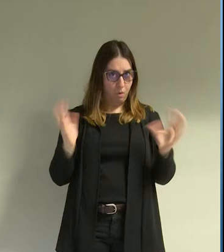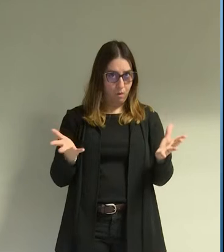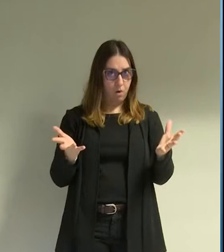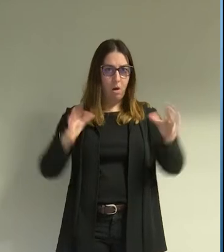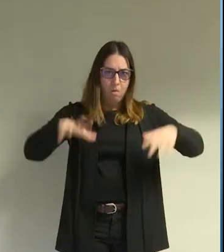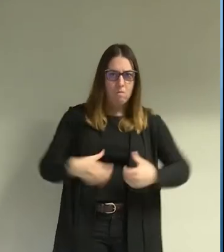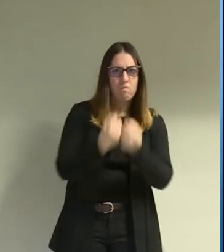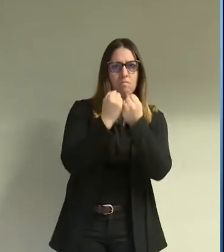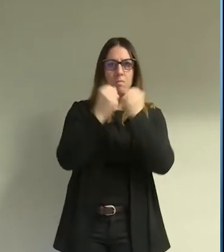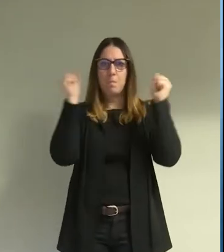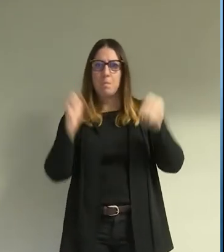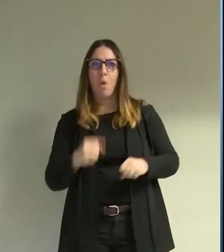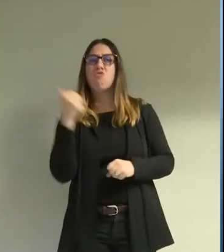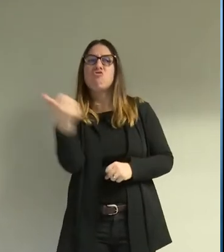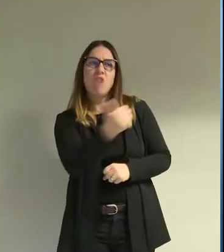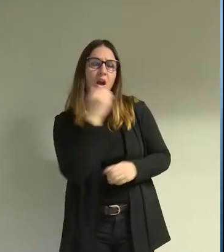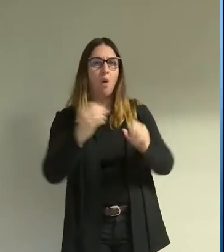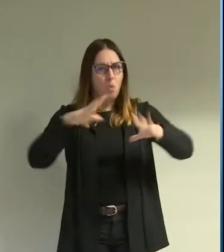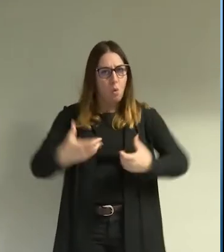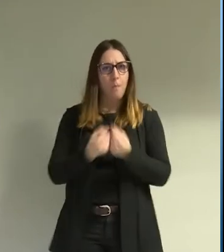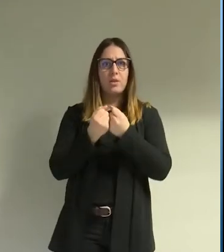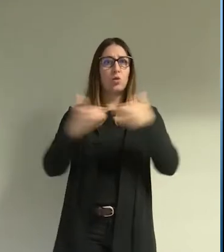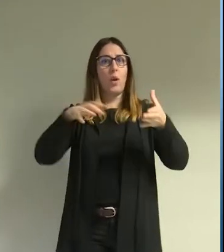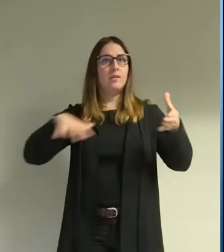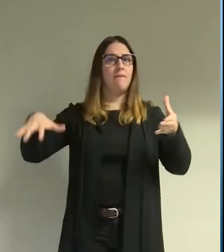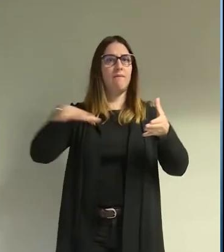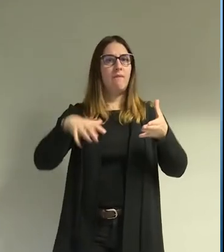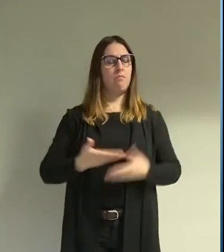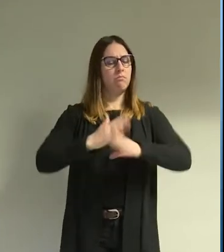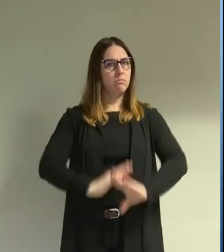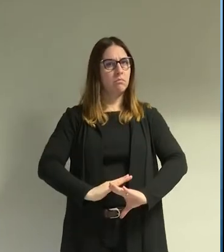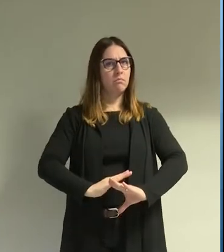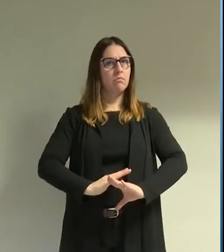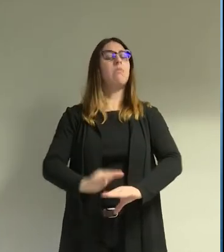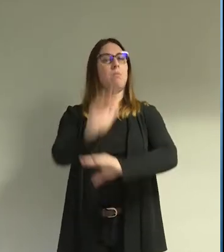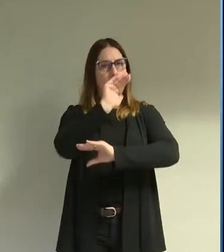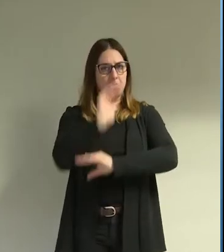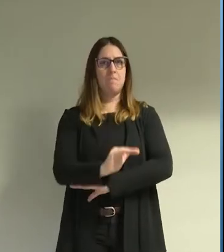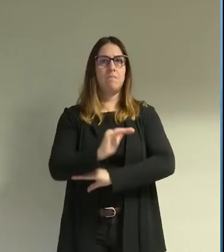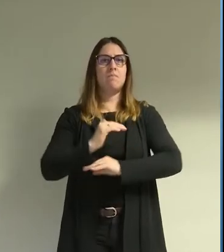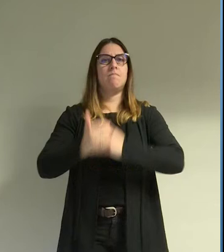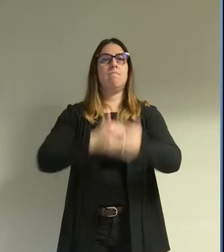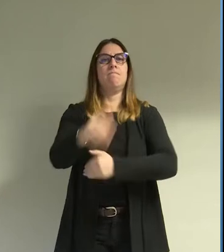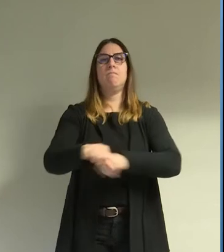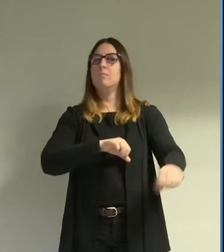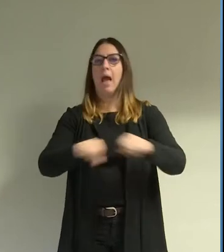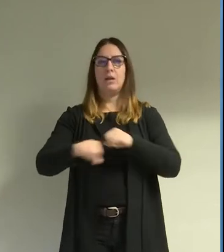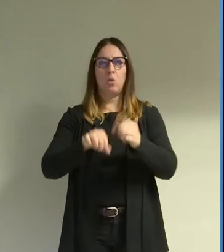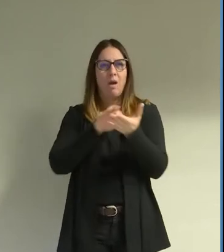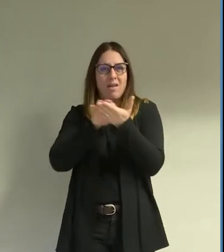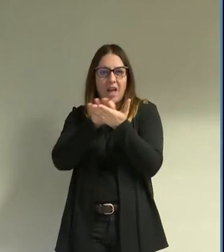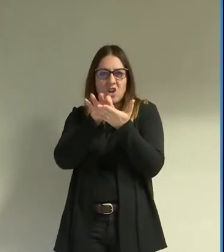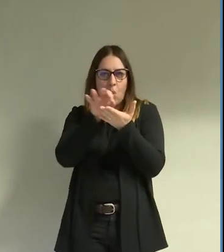et les compétences qu'elles soient individuelles ou collectives requis pour préserver cette capacité d'agir et sécuriser la trajectoire de